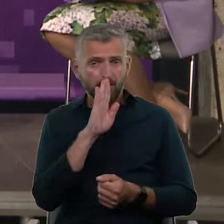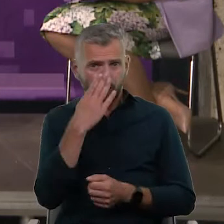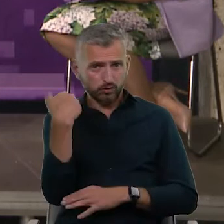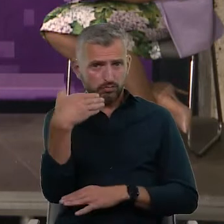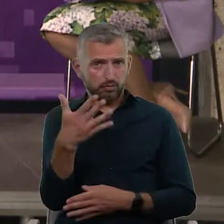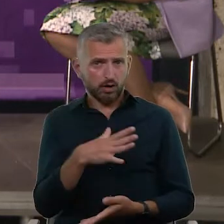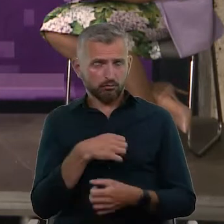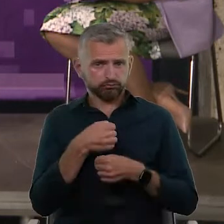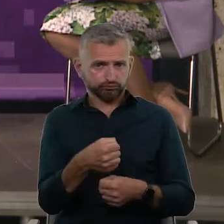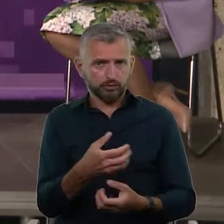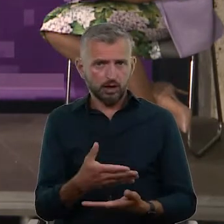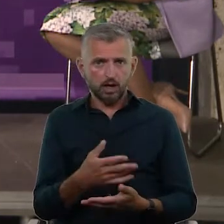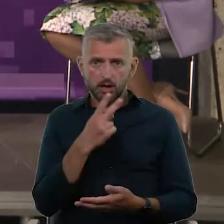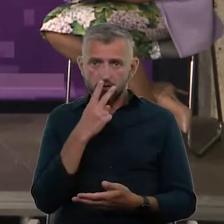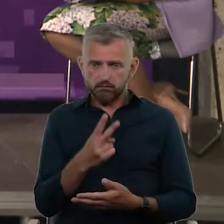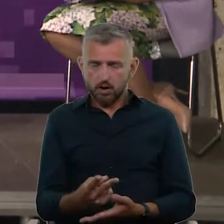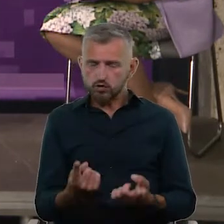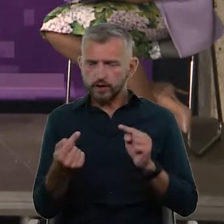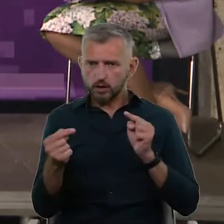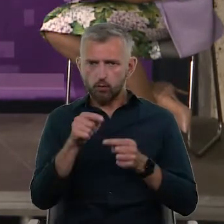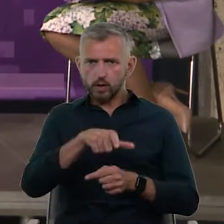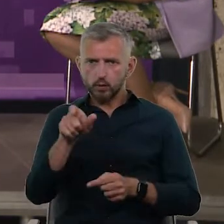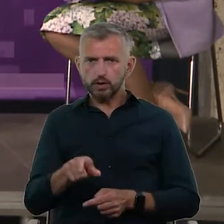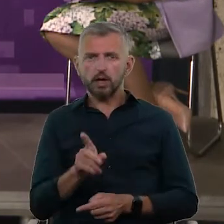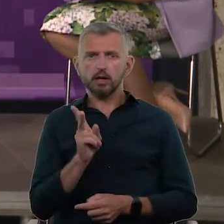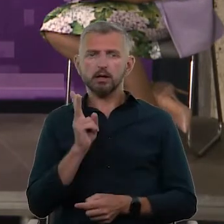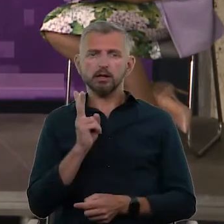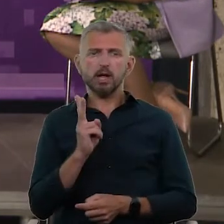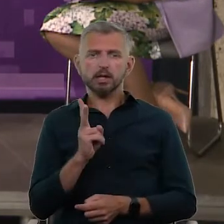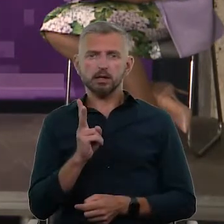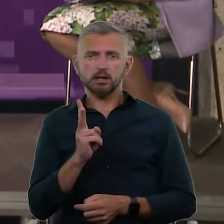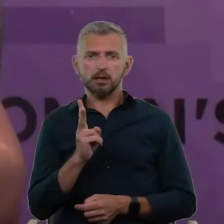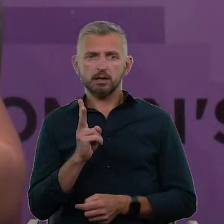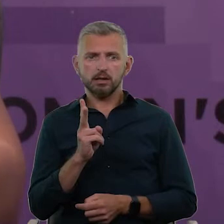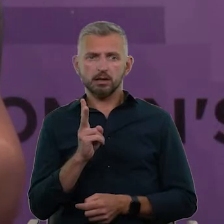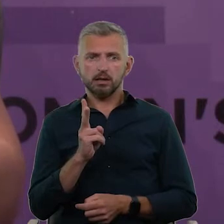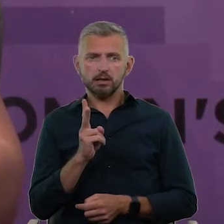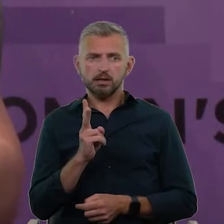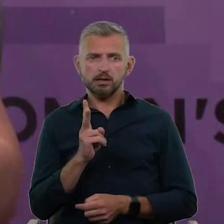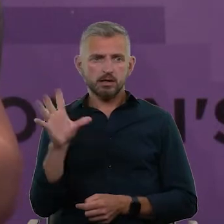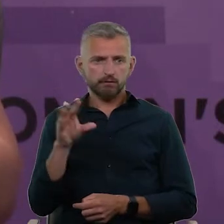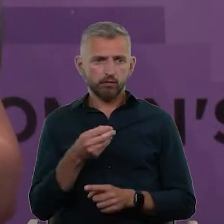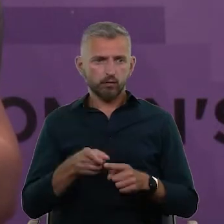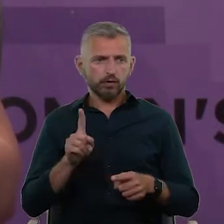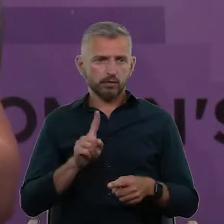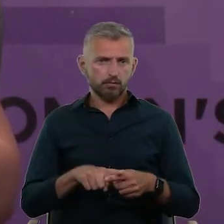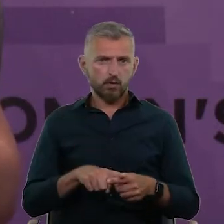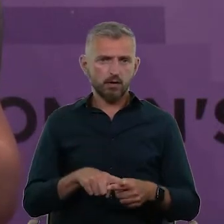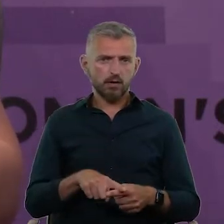ворожими прапорами. І бачу великий опір людей, які всьому цьому